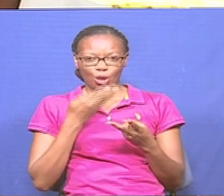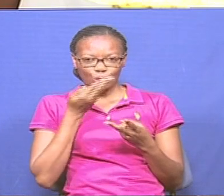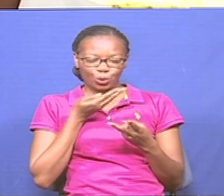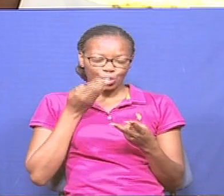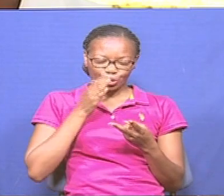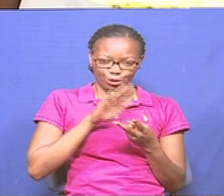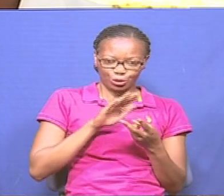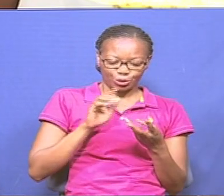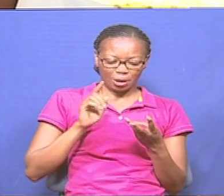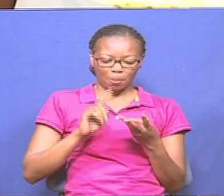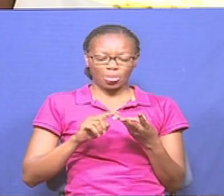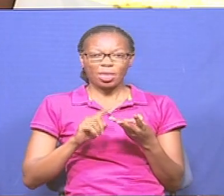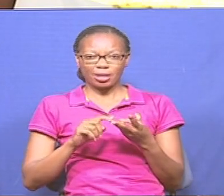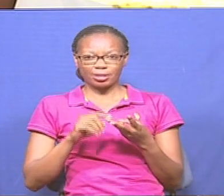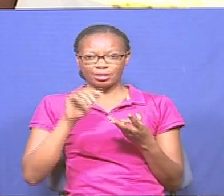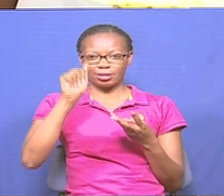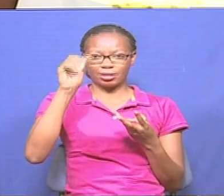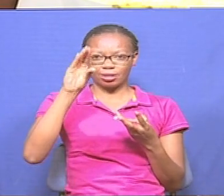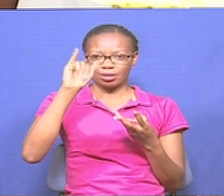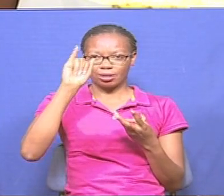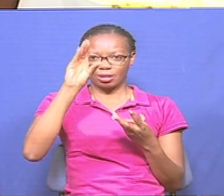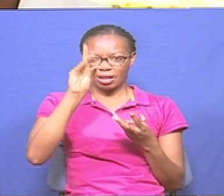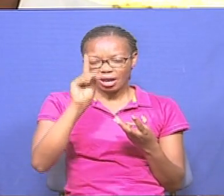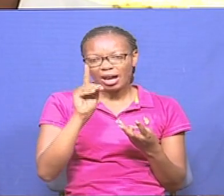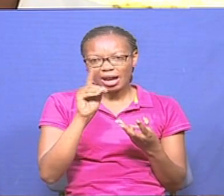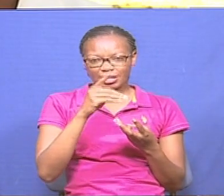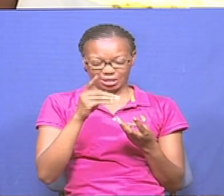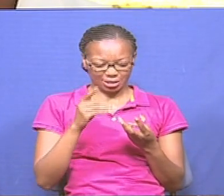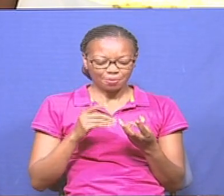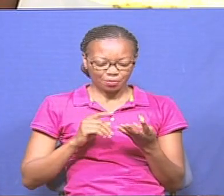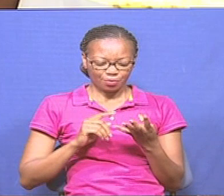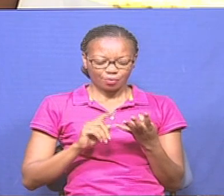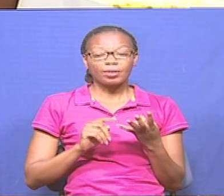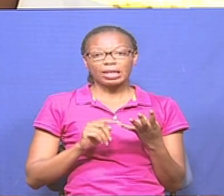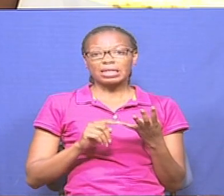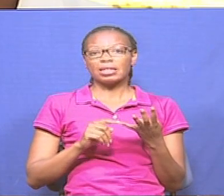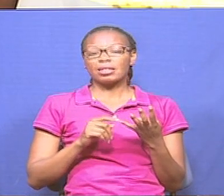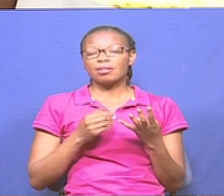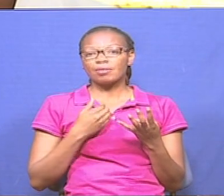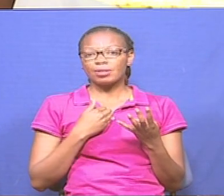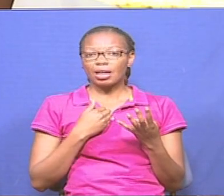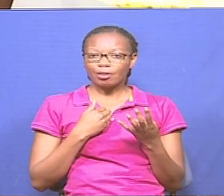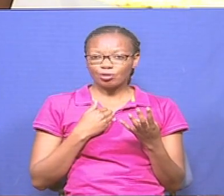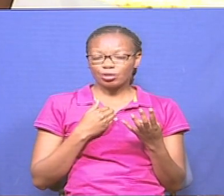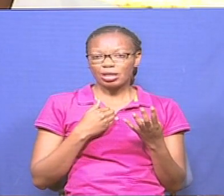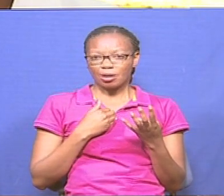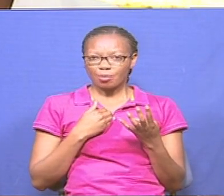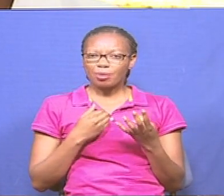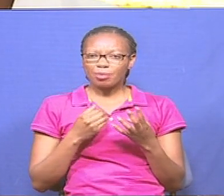nitahitaji sukari, na nitahitaji citric acid ambayo ina neutralize the taste of the fruit.